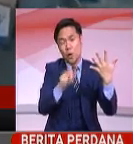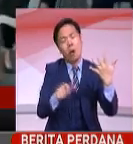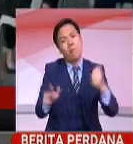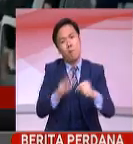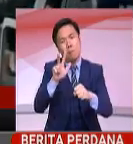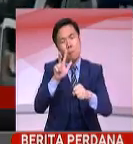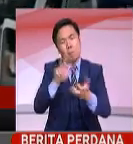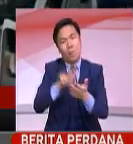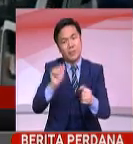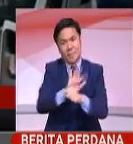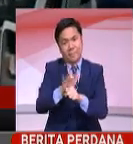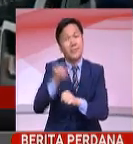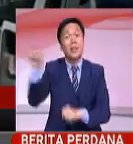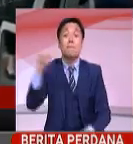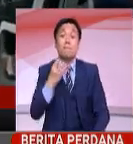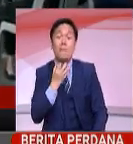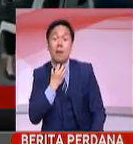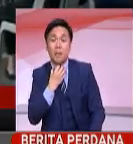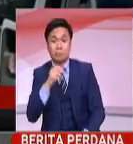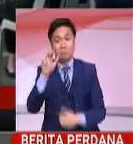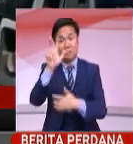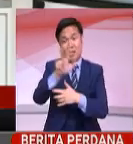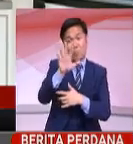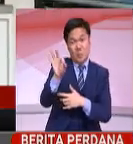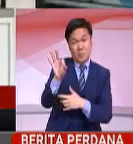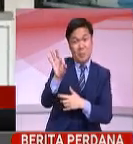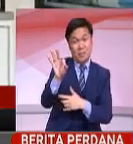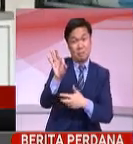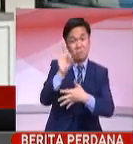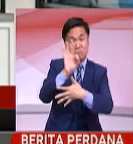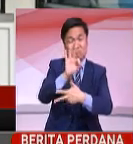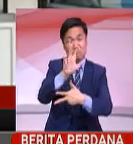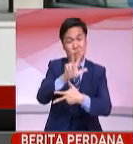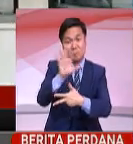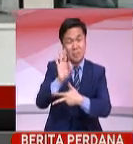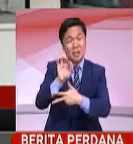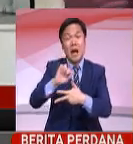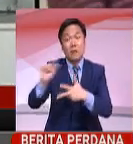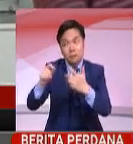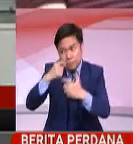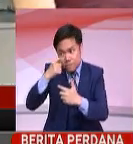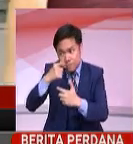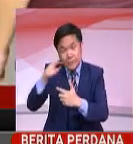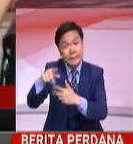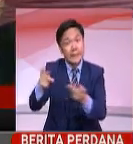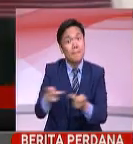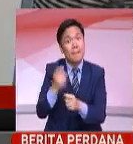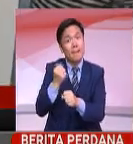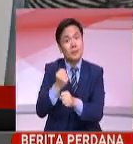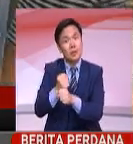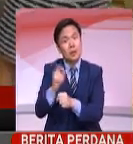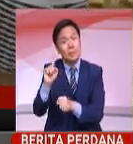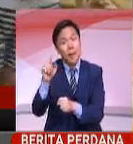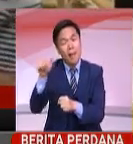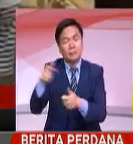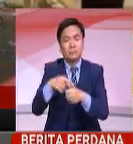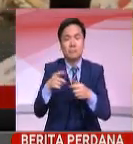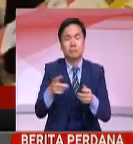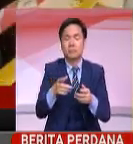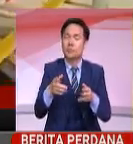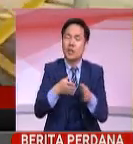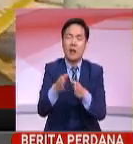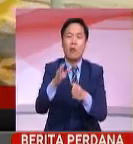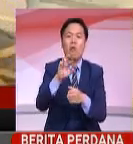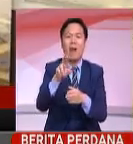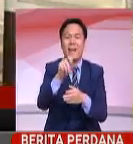ini. Di Perak, 39 kes positif dikesan hasil saringan tempat kerja melibatkan kluster persiaran raya